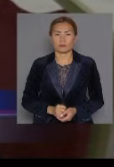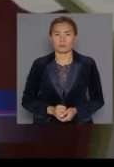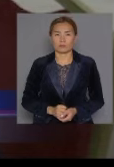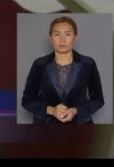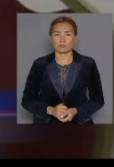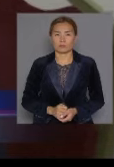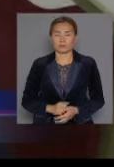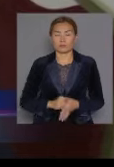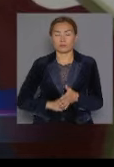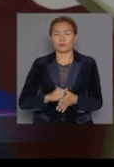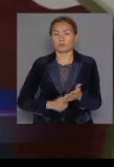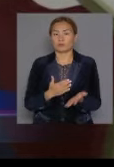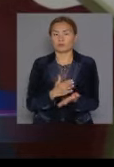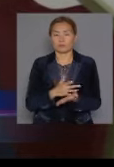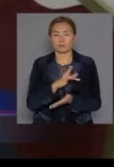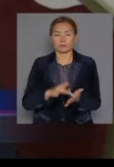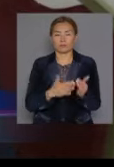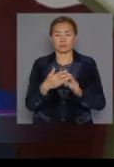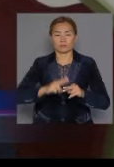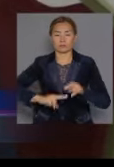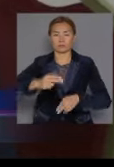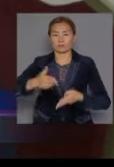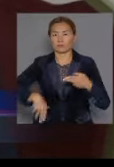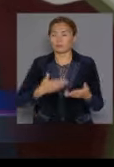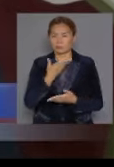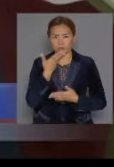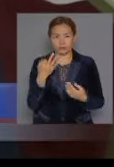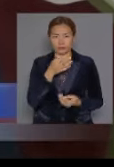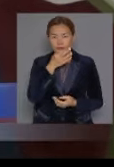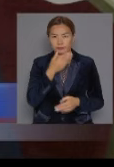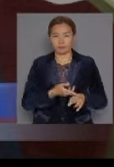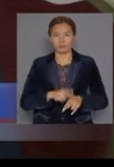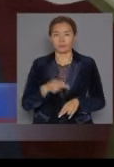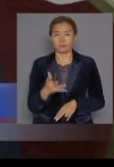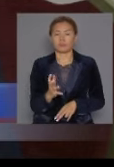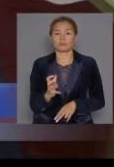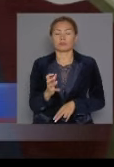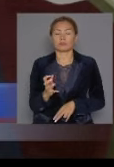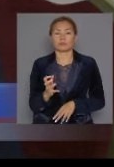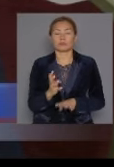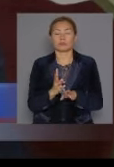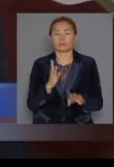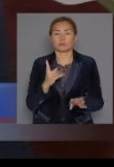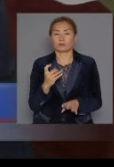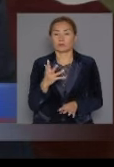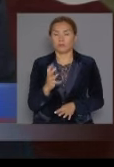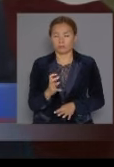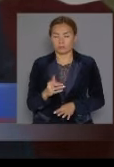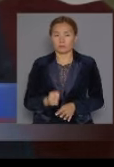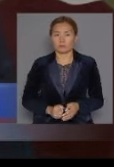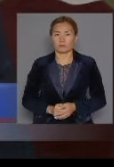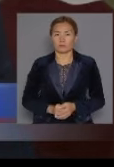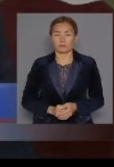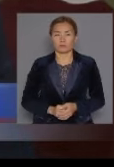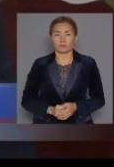Себебі оның қалада тұрғын үй құрылыстарының аяқталмауына байланысты. Мана 1500 болып тұрсыз ғой қарындасым. Мана осы